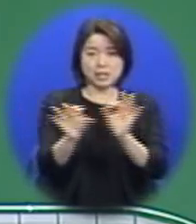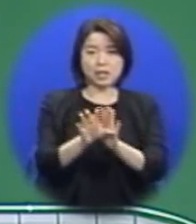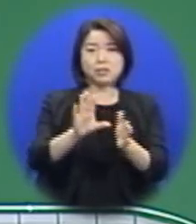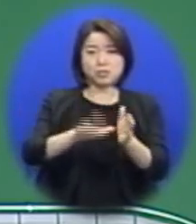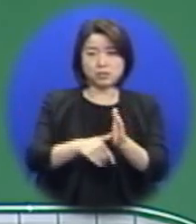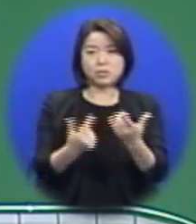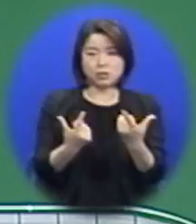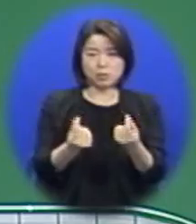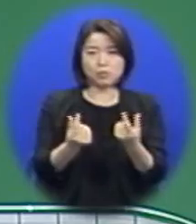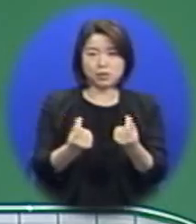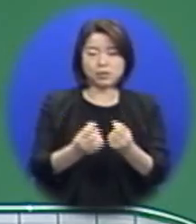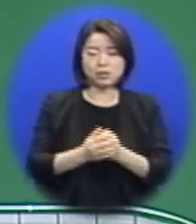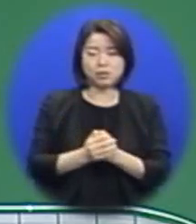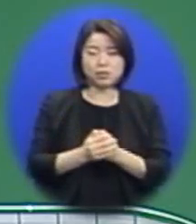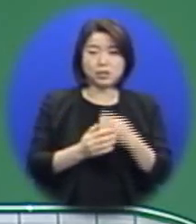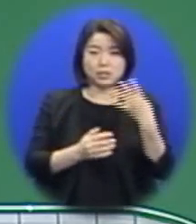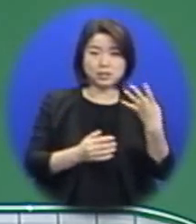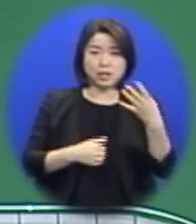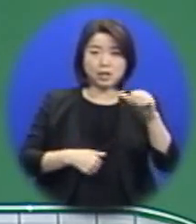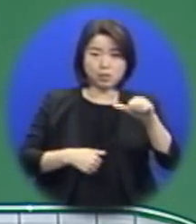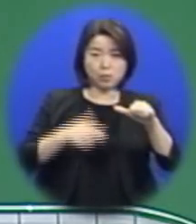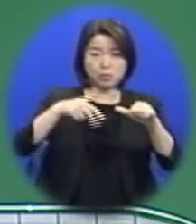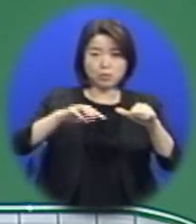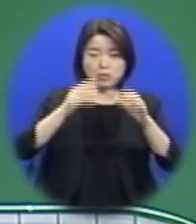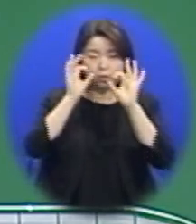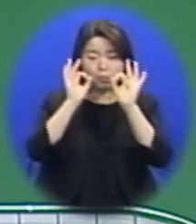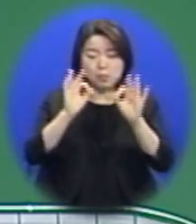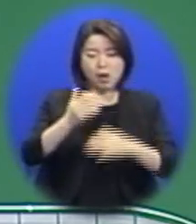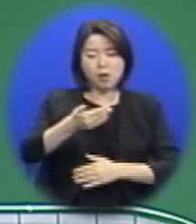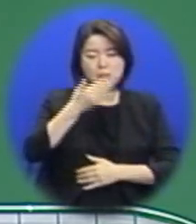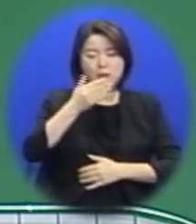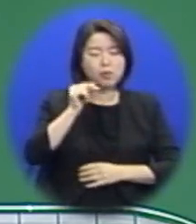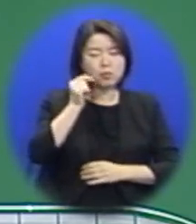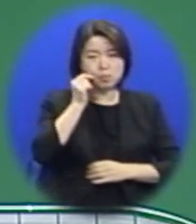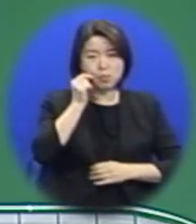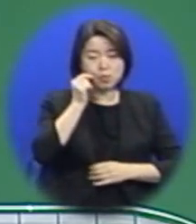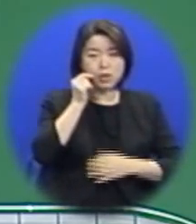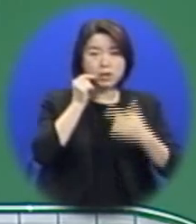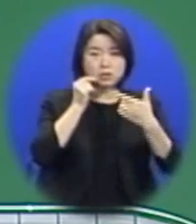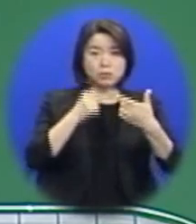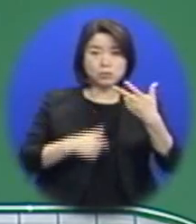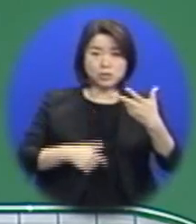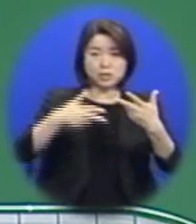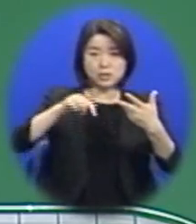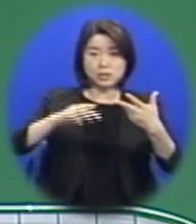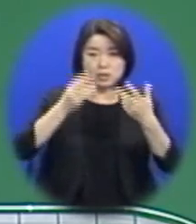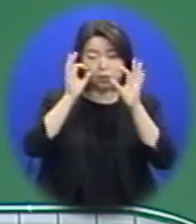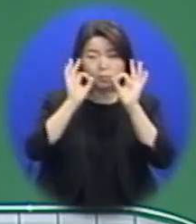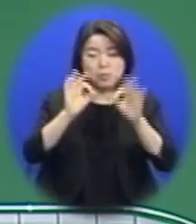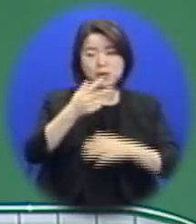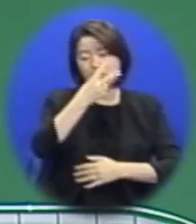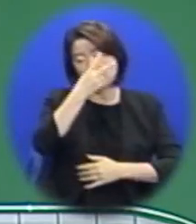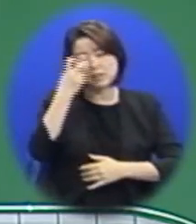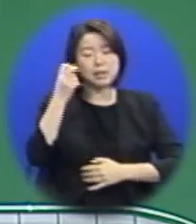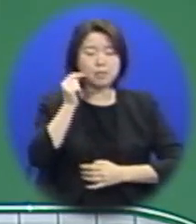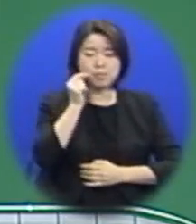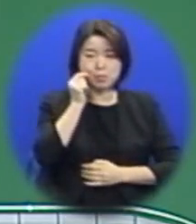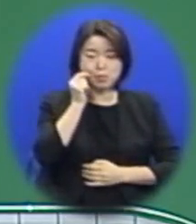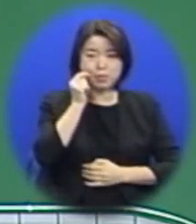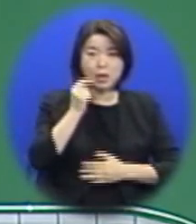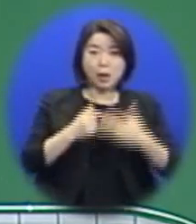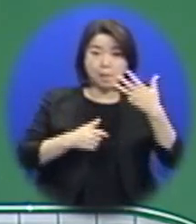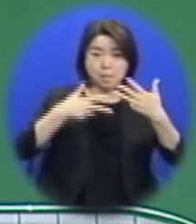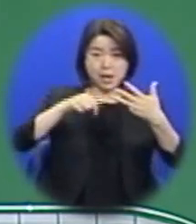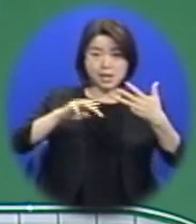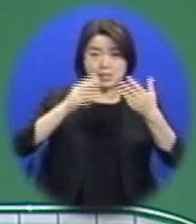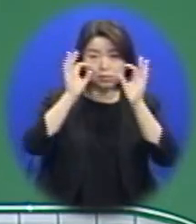4절, 5절에 보면 음식을 먹지 못합니다. 또 6절, 7절에 보면 잠도 자지 못합니다. 8절에